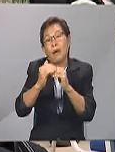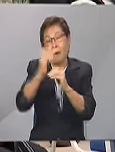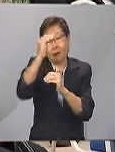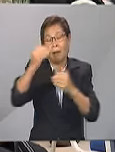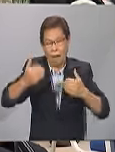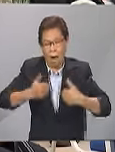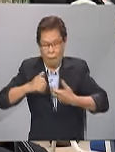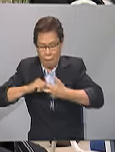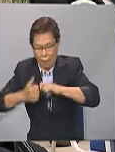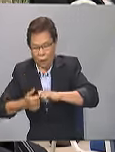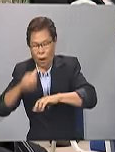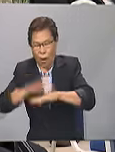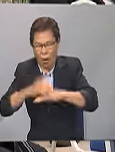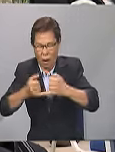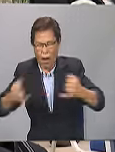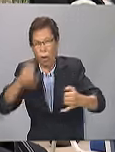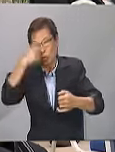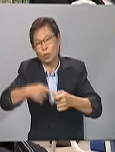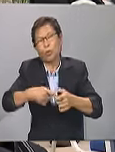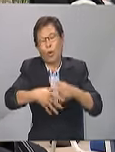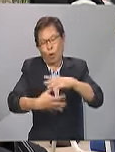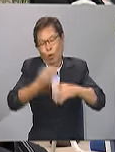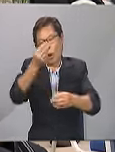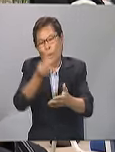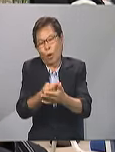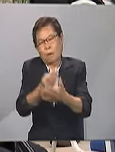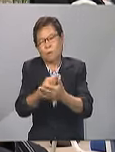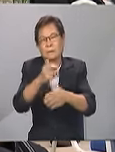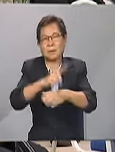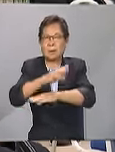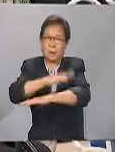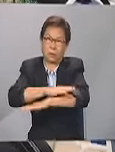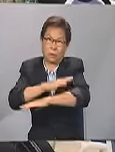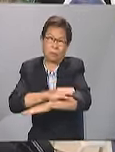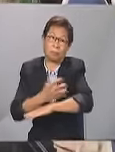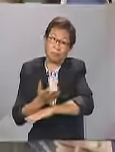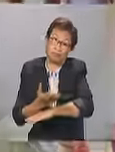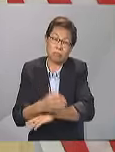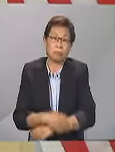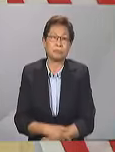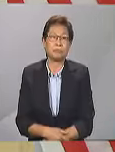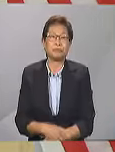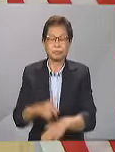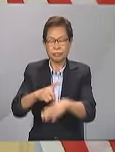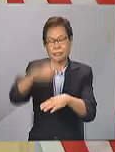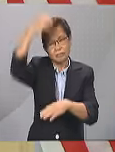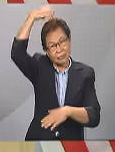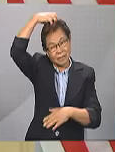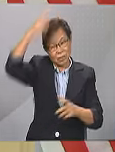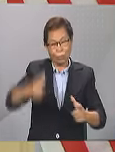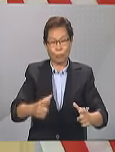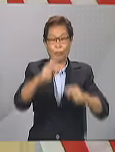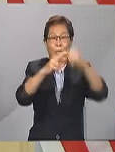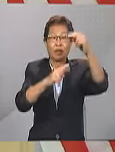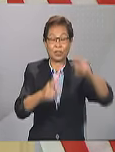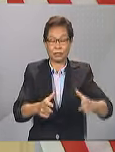mempunyai masalah rezeki online nih untuk Michael Keluarkan uang dicounter oke disela Maison jika